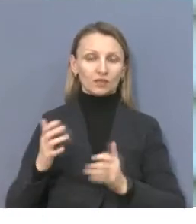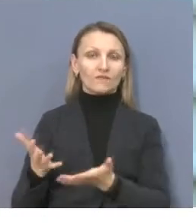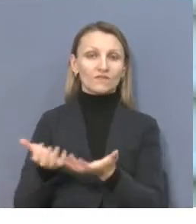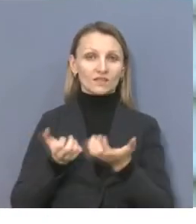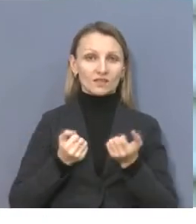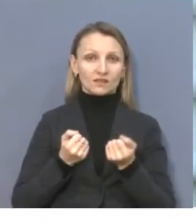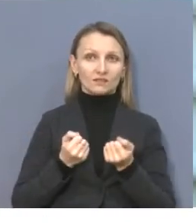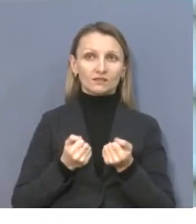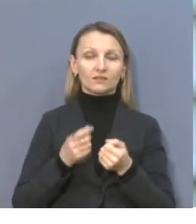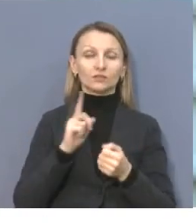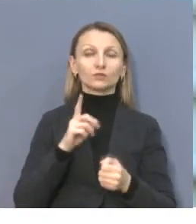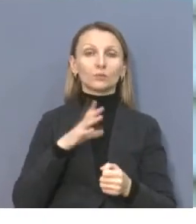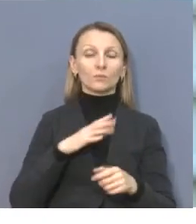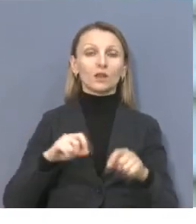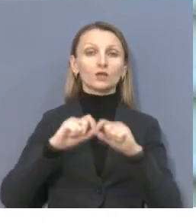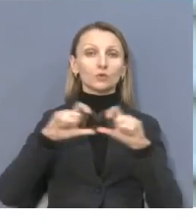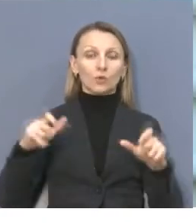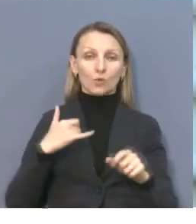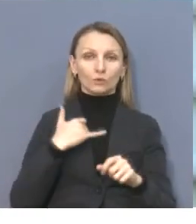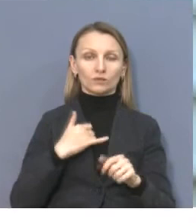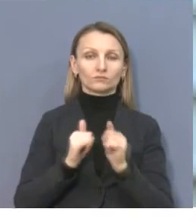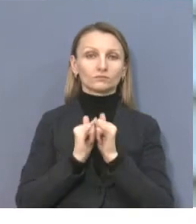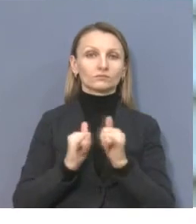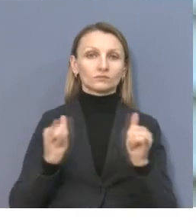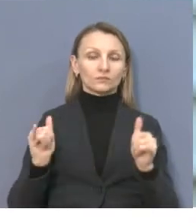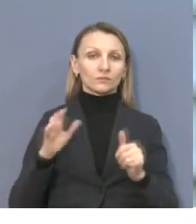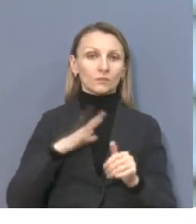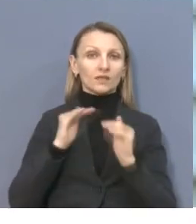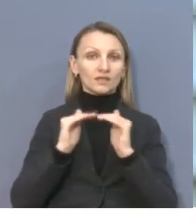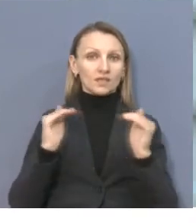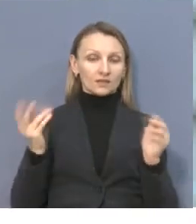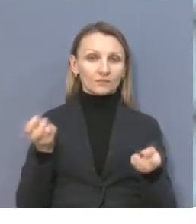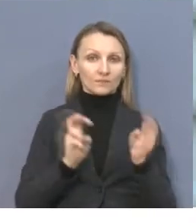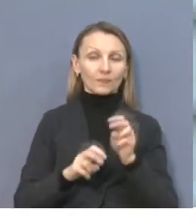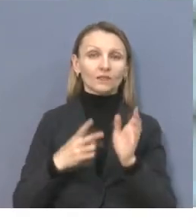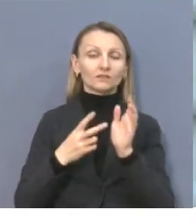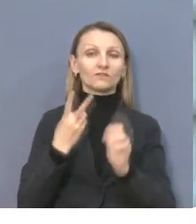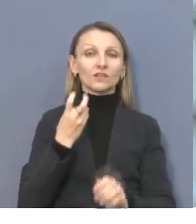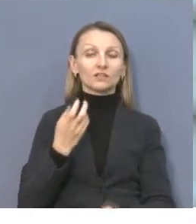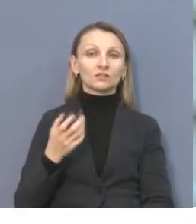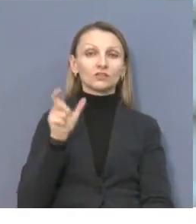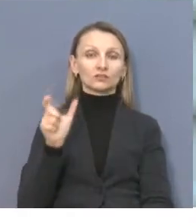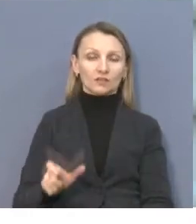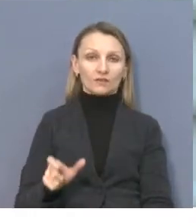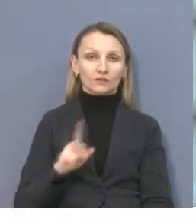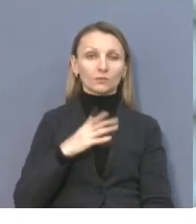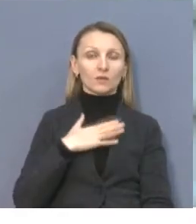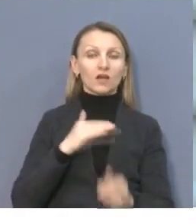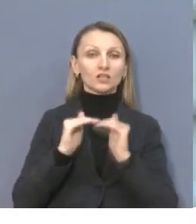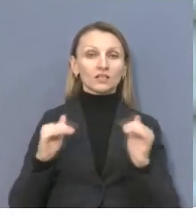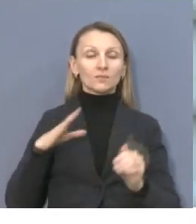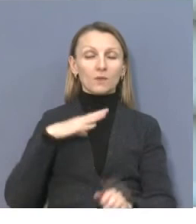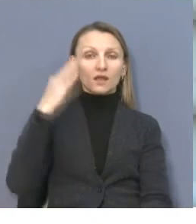и довести школу до 200 учеников то есть такой школу в качестве еще не было чтобы наши дети стали были